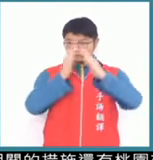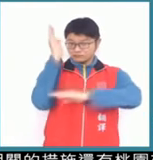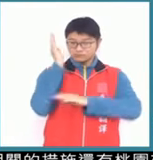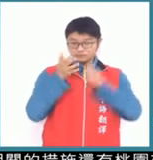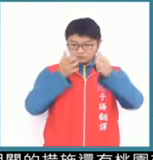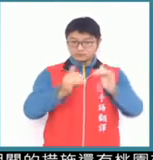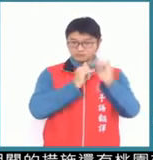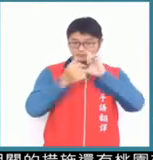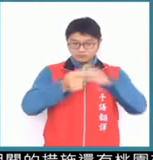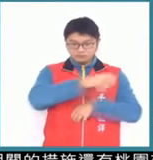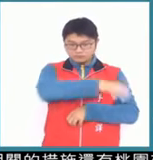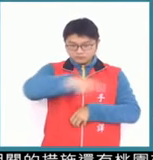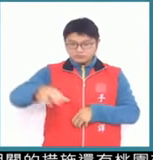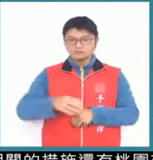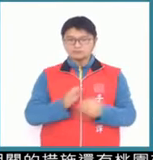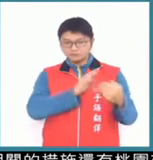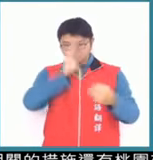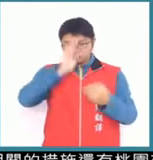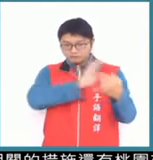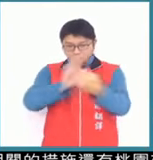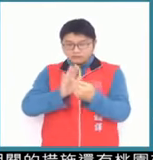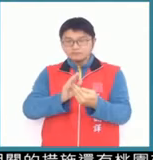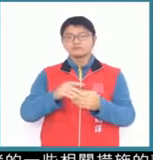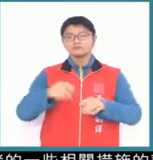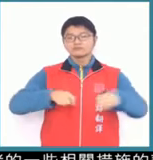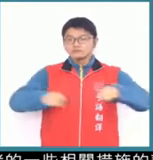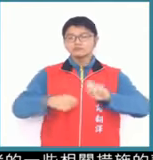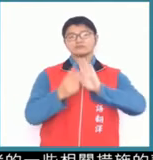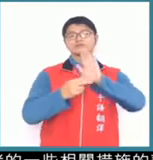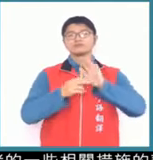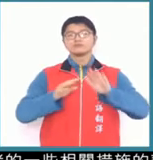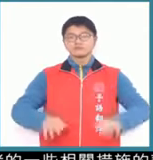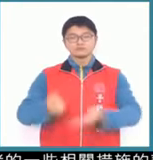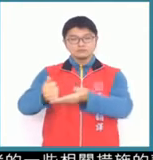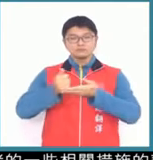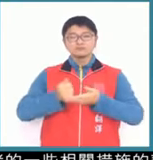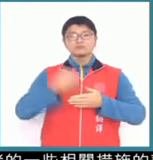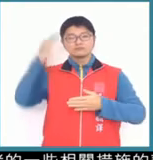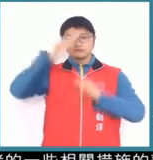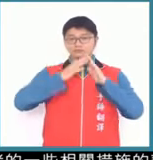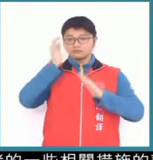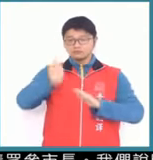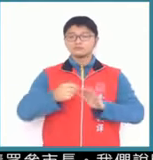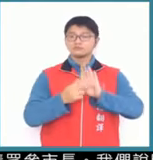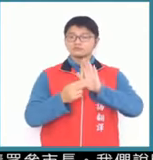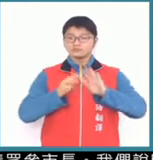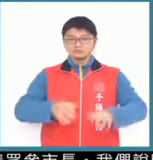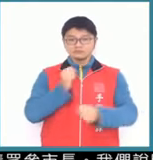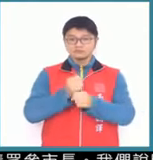关措施的讨论。那我们首先请郑文灿市长为我们说明今天的工作项目。